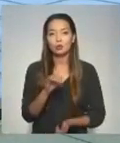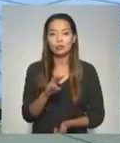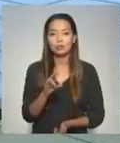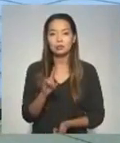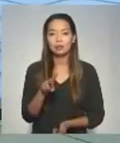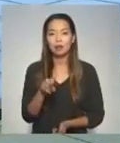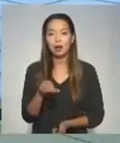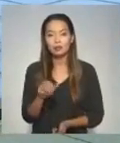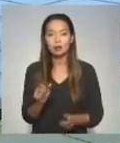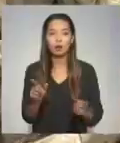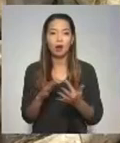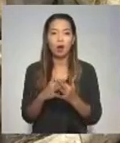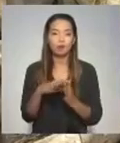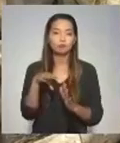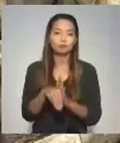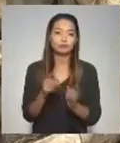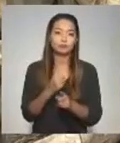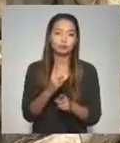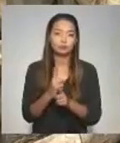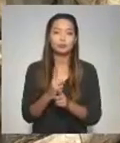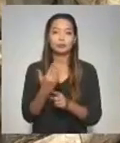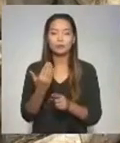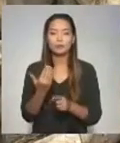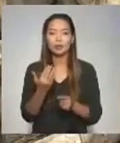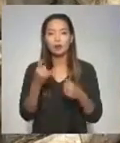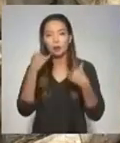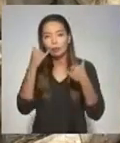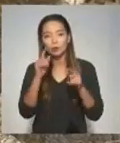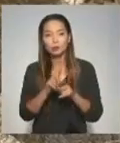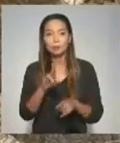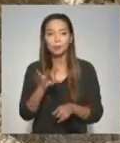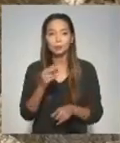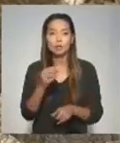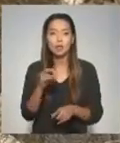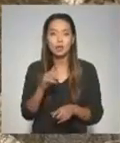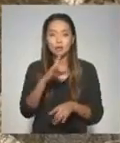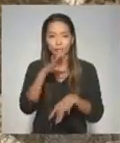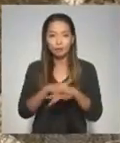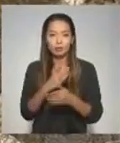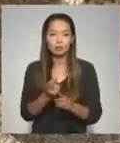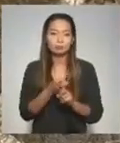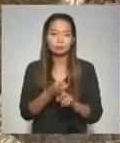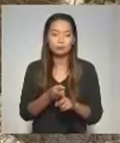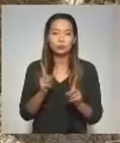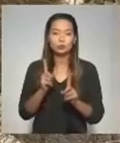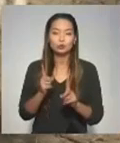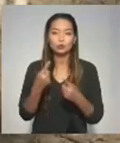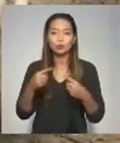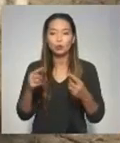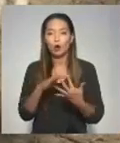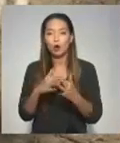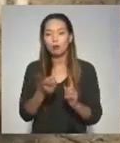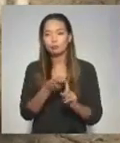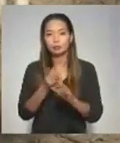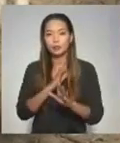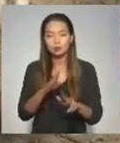Қызылата ауылына енгізілді. Бұл елді мекендерде ұсақ малдан бруцеллез анықталған. Жұқпалы ауру көрші ауылдарға тарап кетпеу үшін ауыл